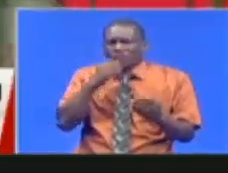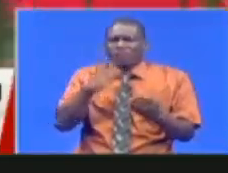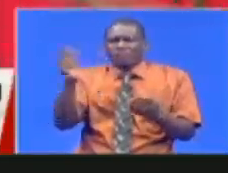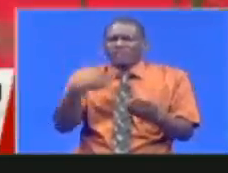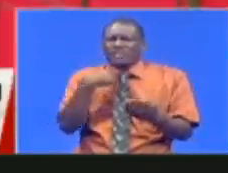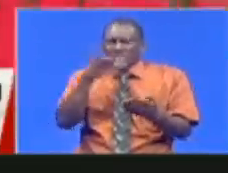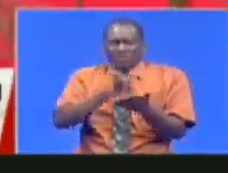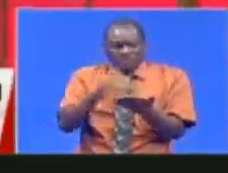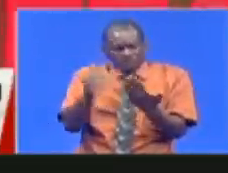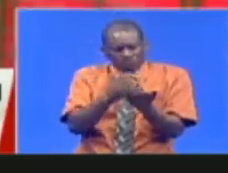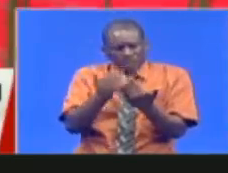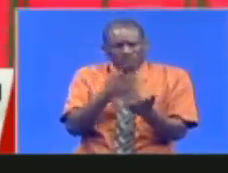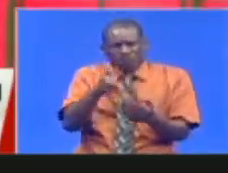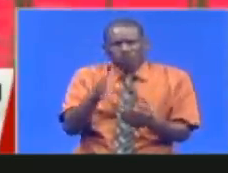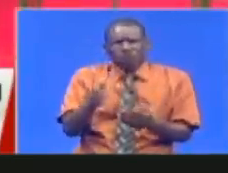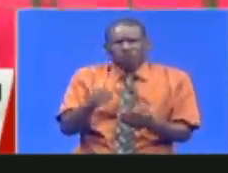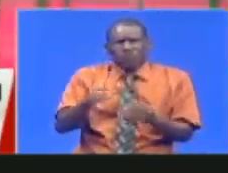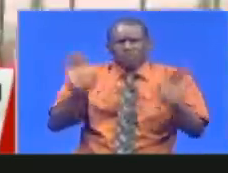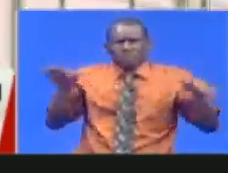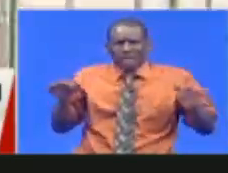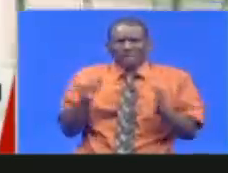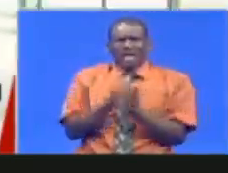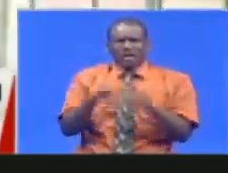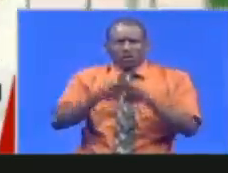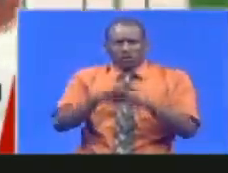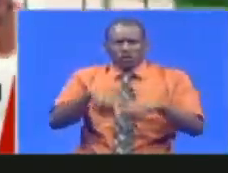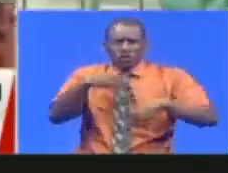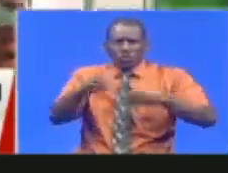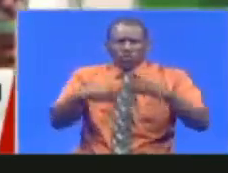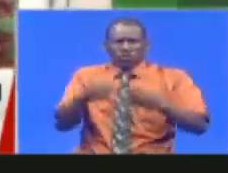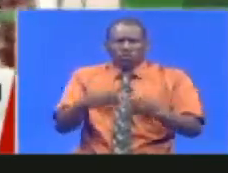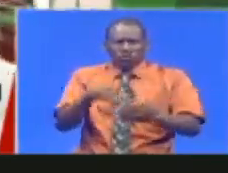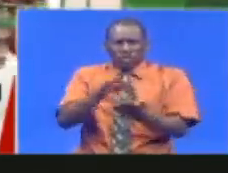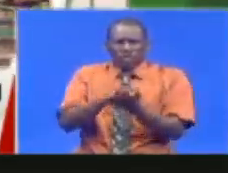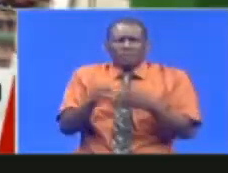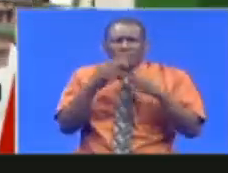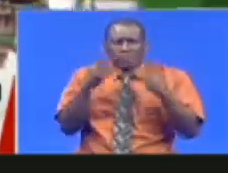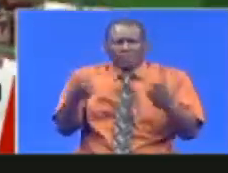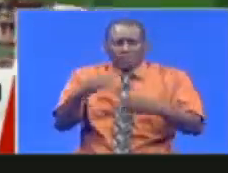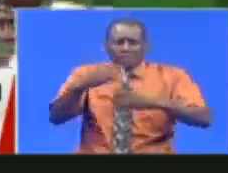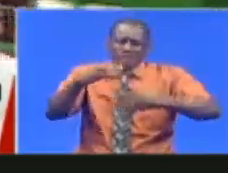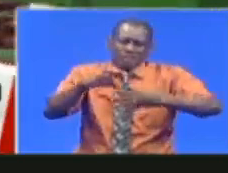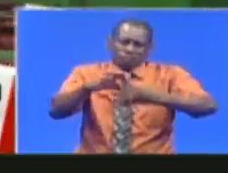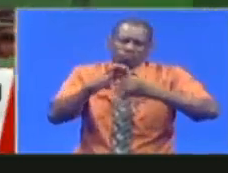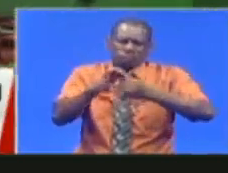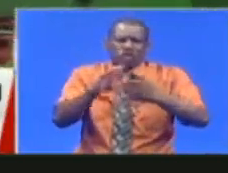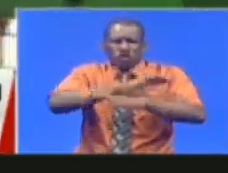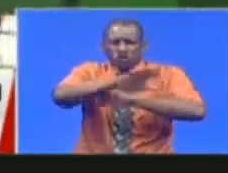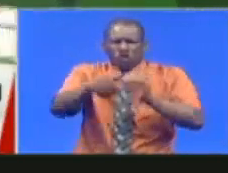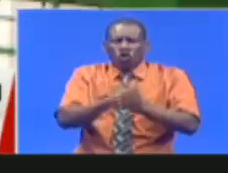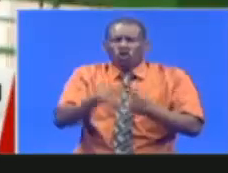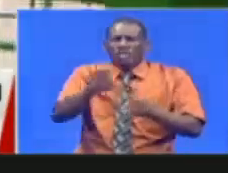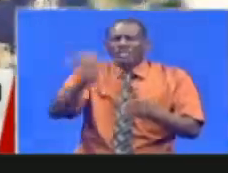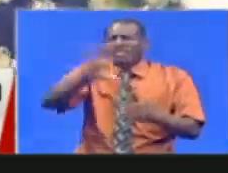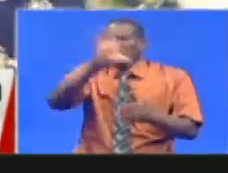kuendeleza ndoto ya Kenya na Tanzania ya kudumisha amani na ushirikiano miongoni mwa mataifa yote ya kanda ya Afrika